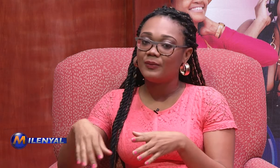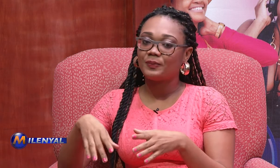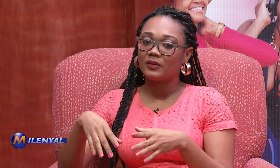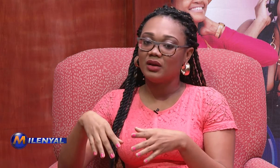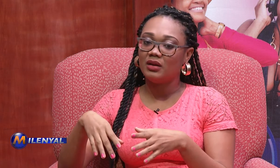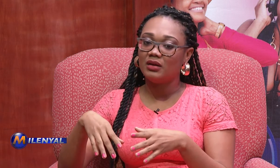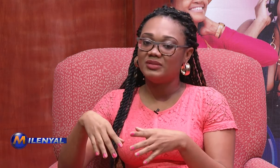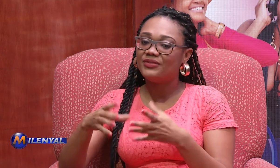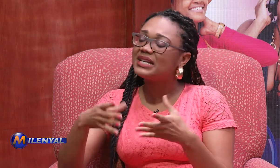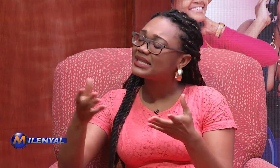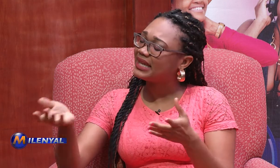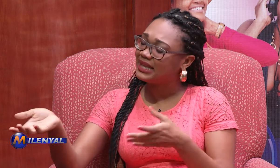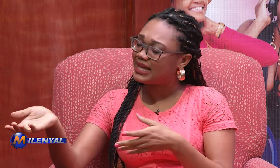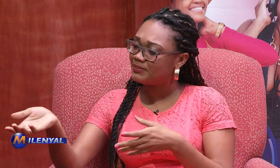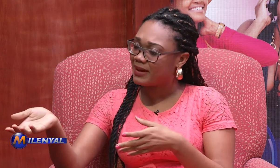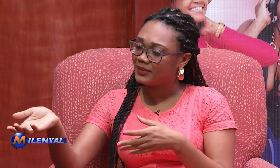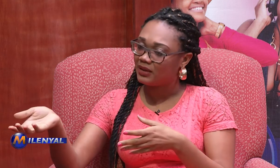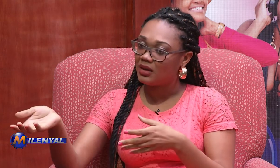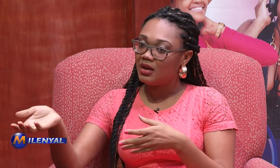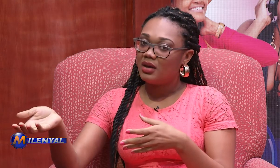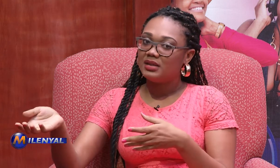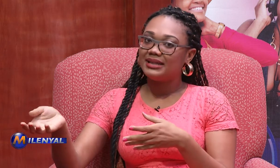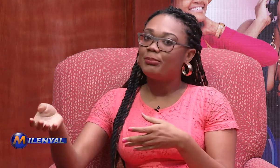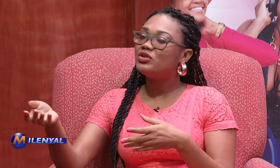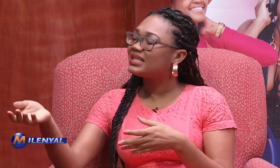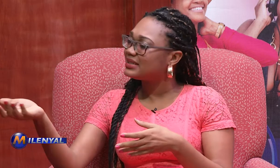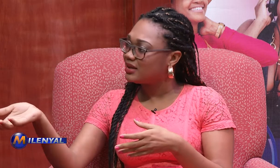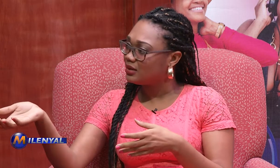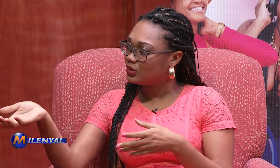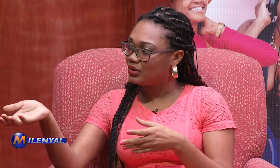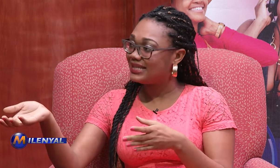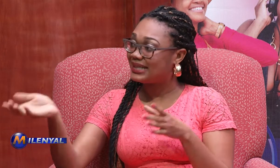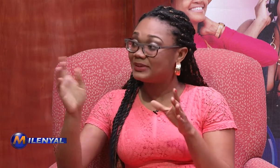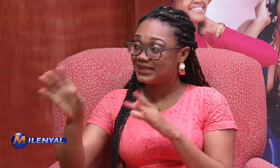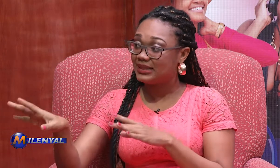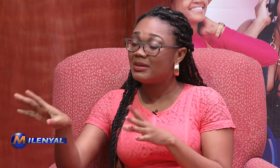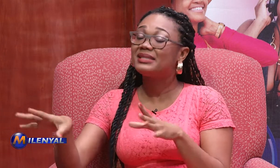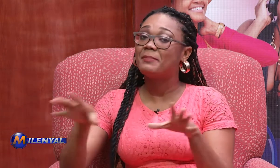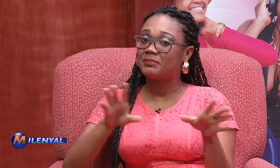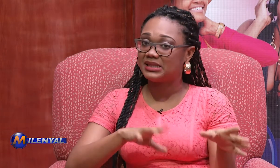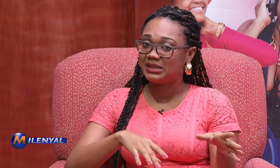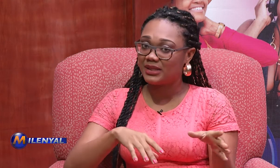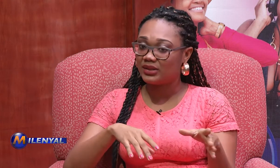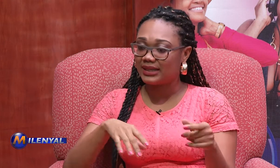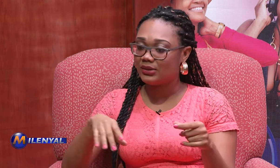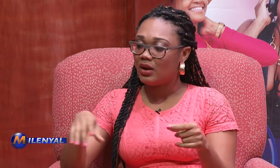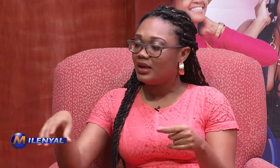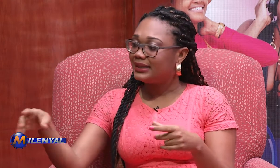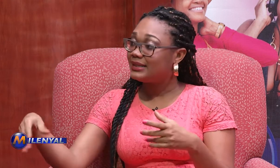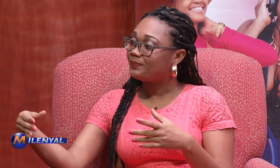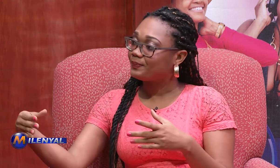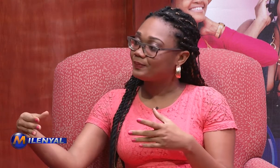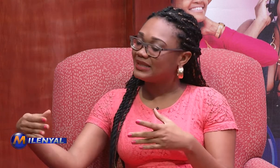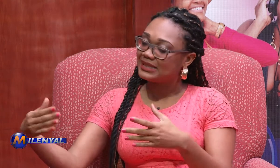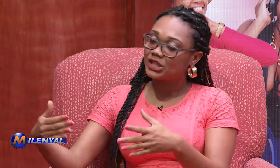que la différence qui était gagnée dans l'année PAM, non? C'était plus stressant que les années précédentes, même si je n'ai pas participé dans l'autre année.